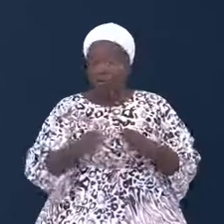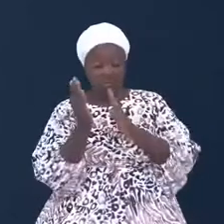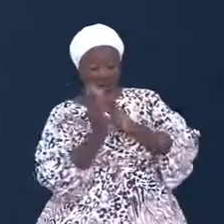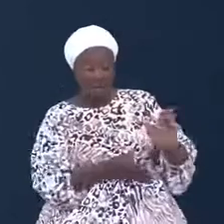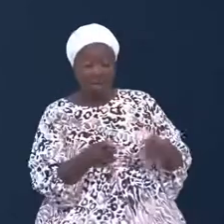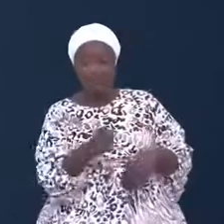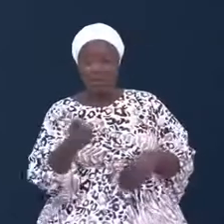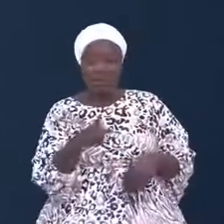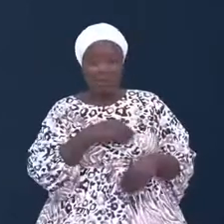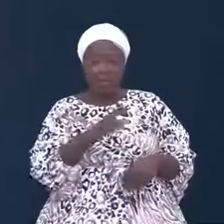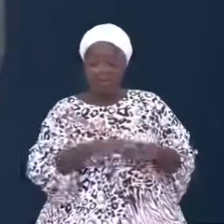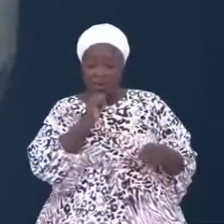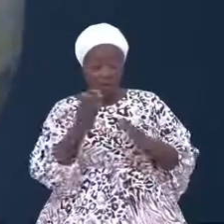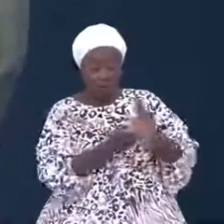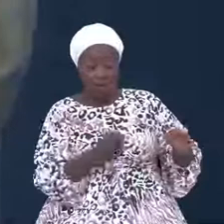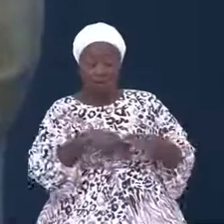dit,